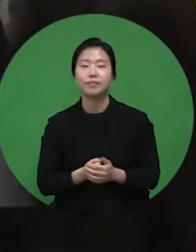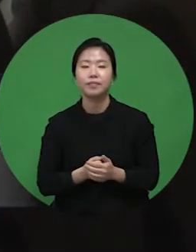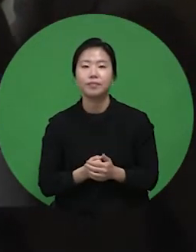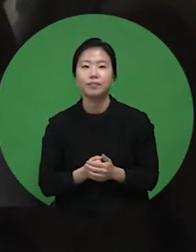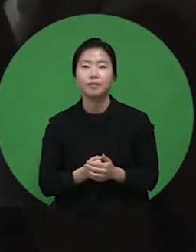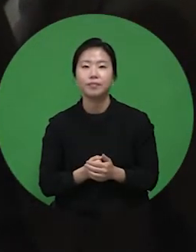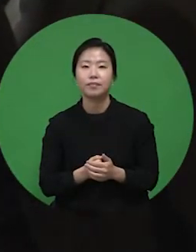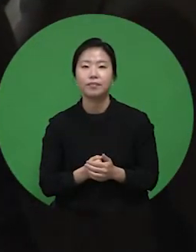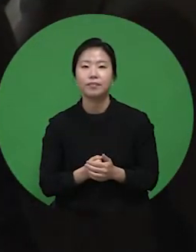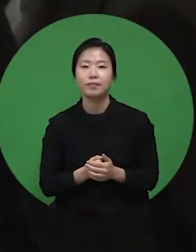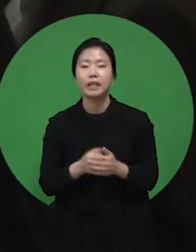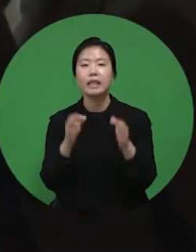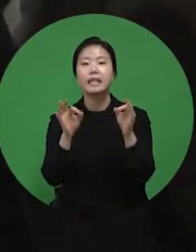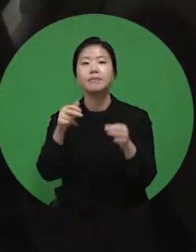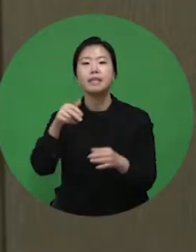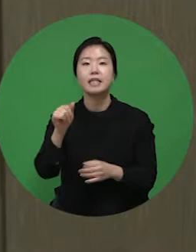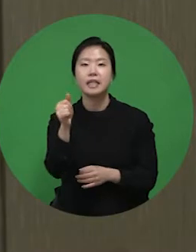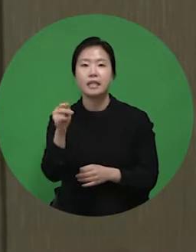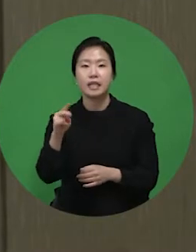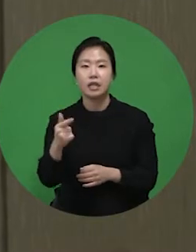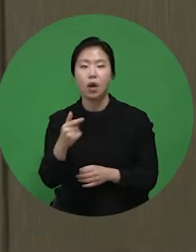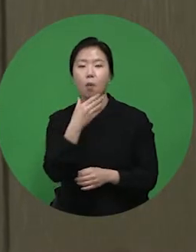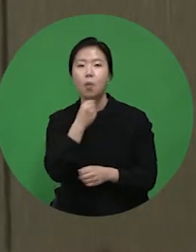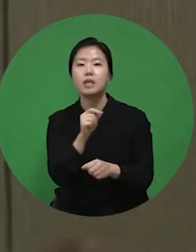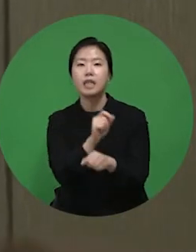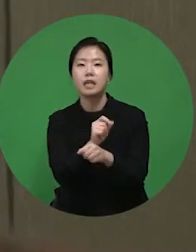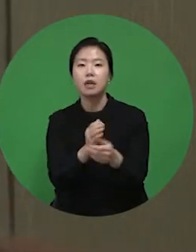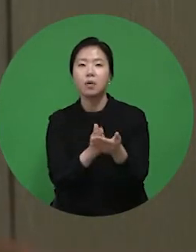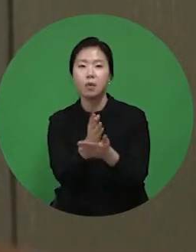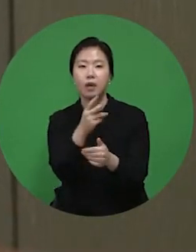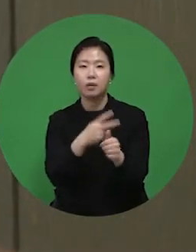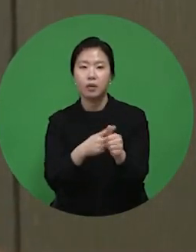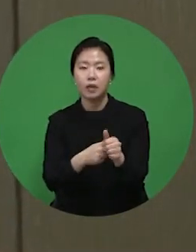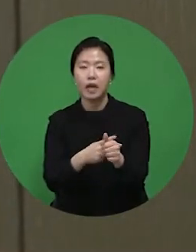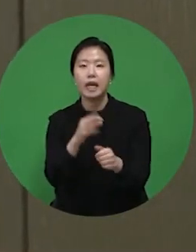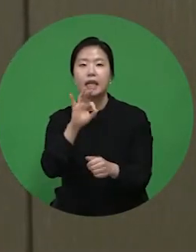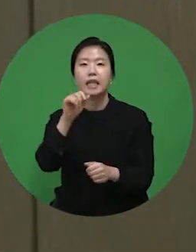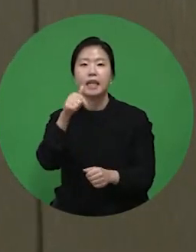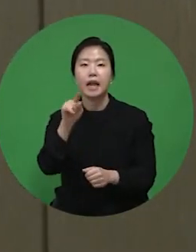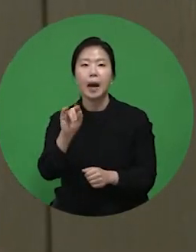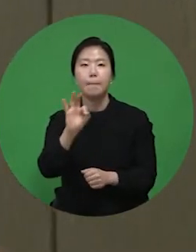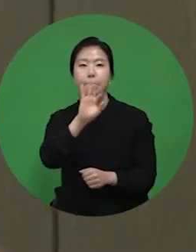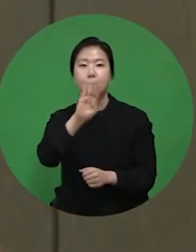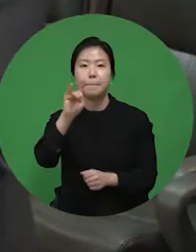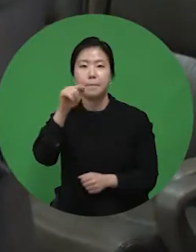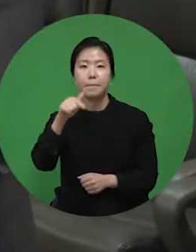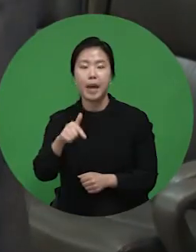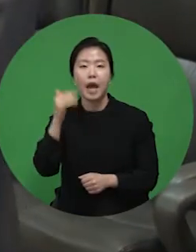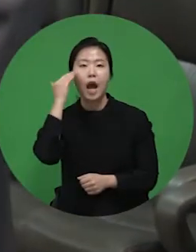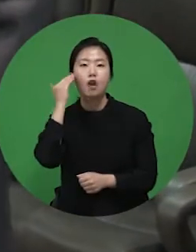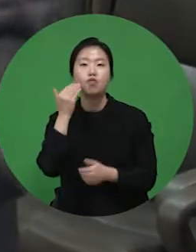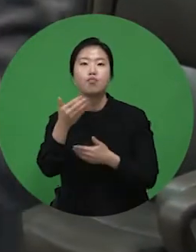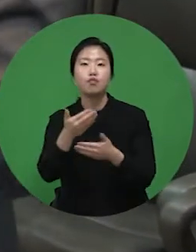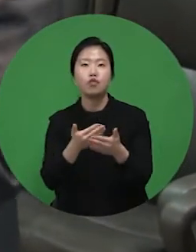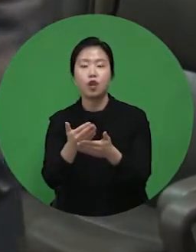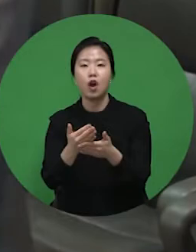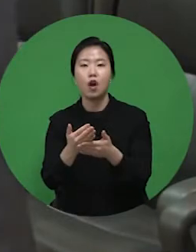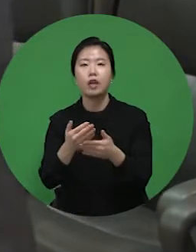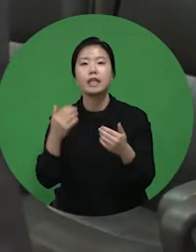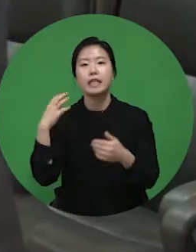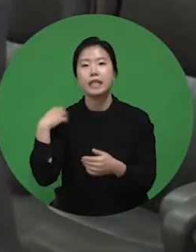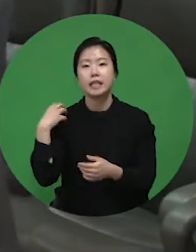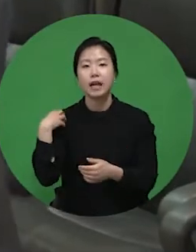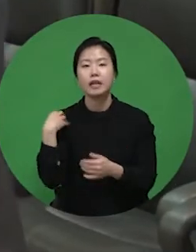마련됐는데요. 김지연 경북대학교 복지행정과 교수와 이강백 한국공정무역협의회